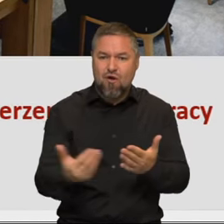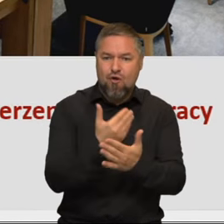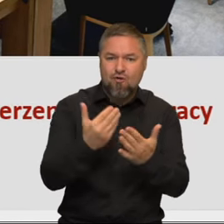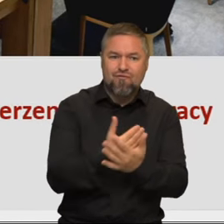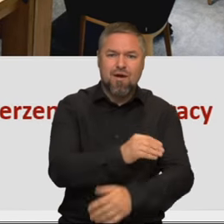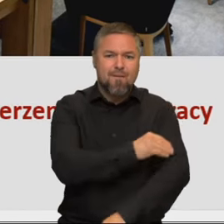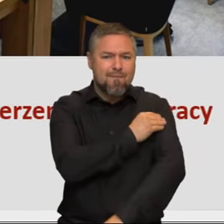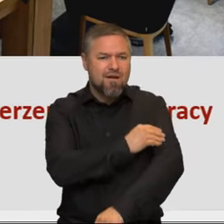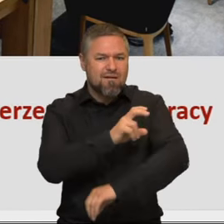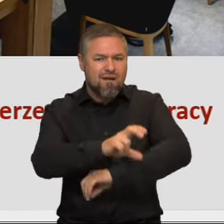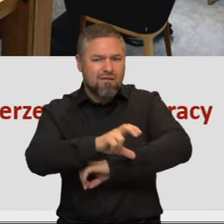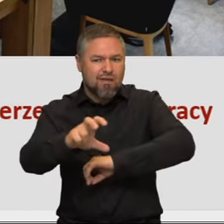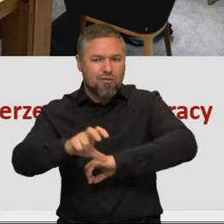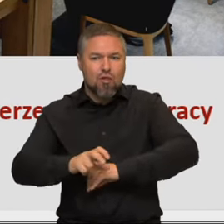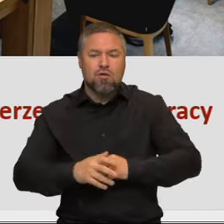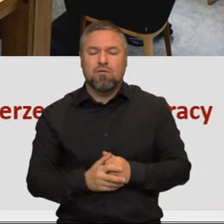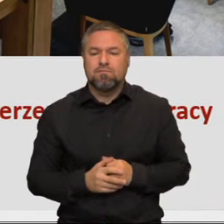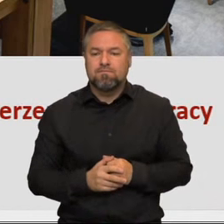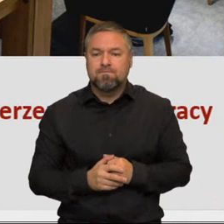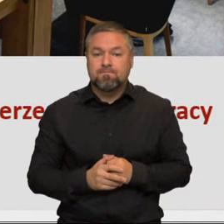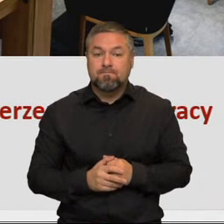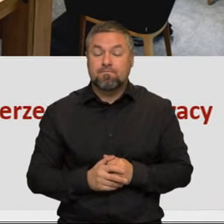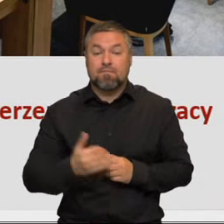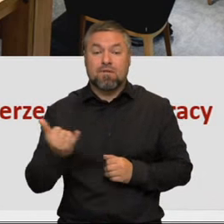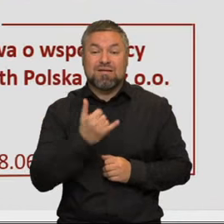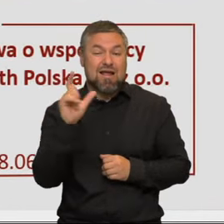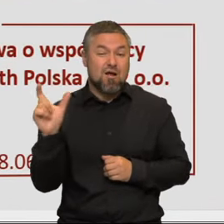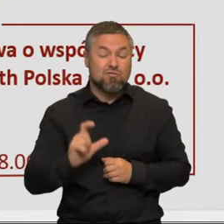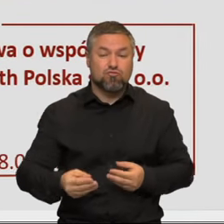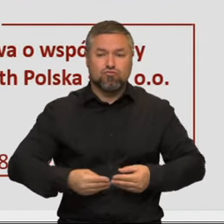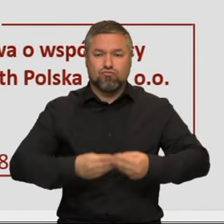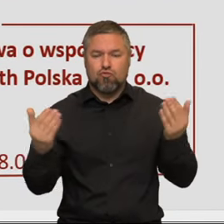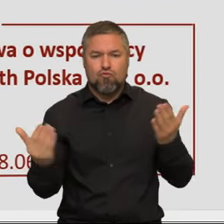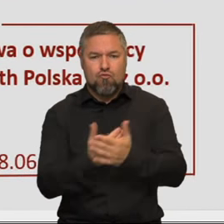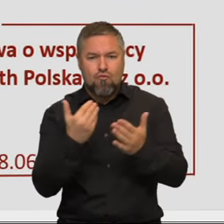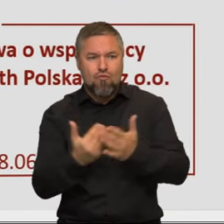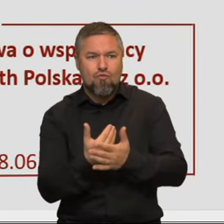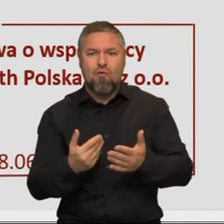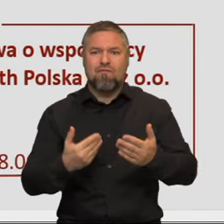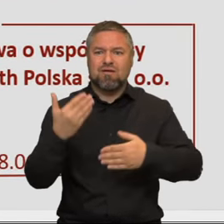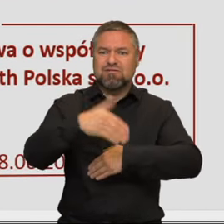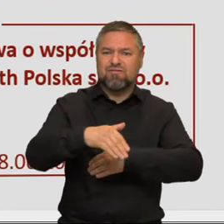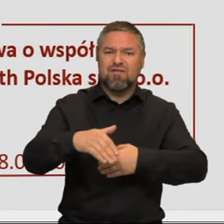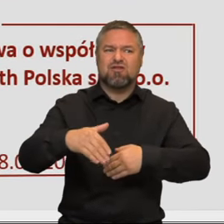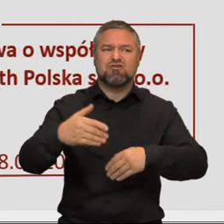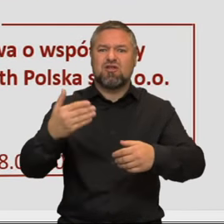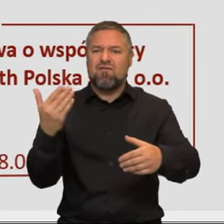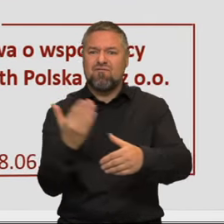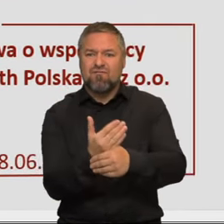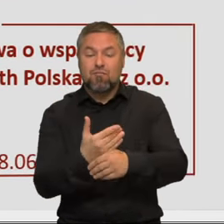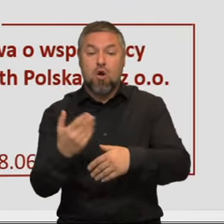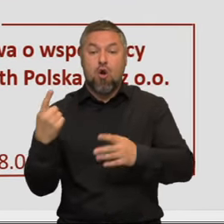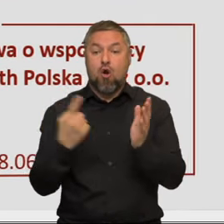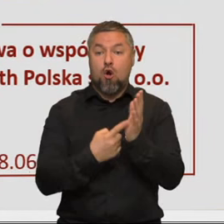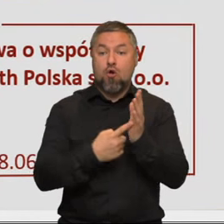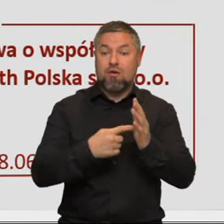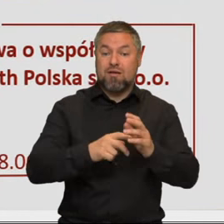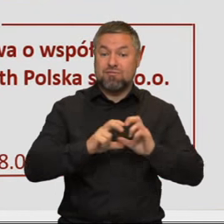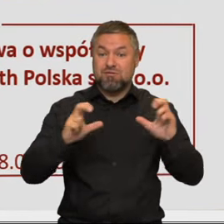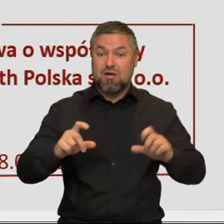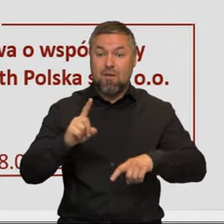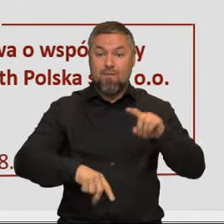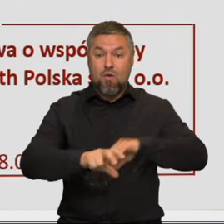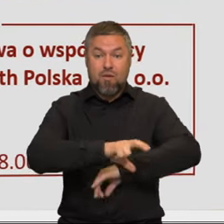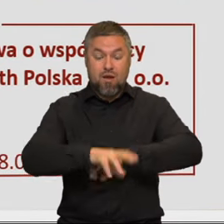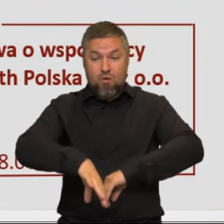nowoczesne materiały i technologie. Wciąż rozwijamy nowe przedsięwzięcia z partnerami zewnętrznymi. W ostatnim czasie Politechnika Łódzka i